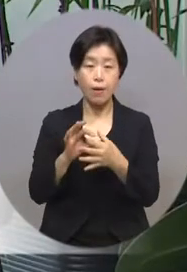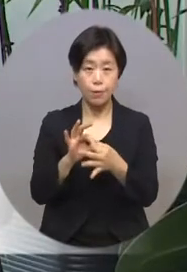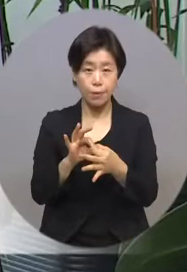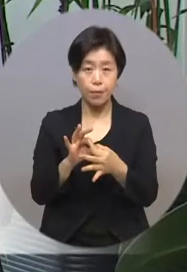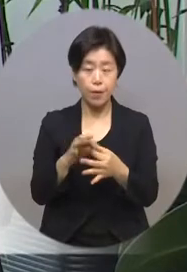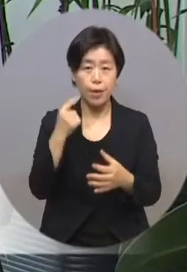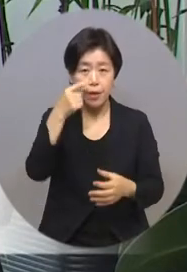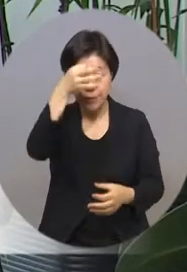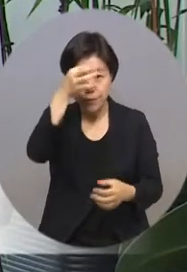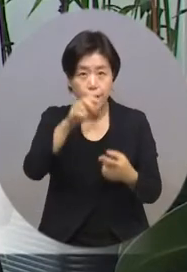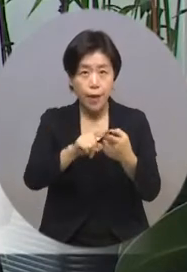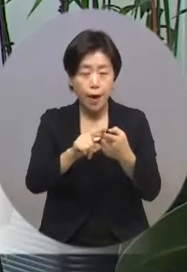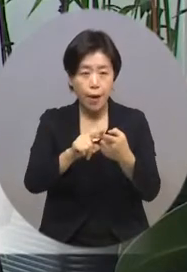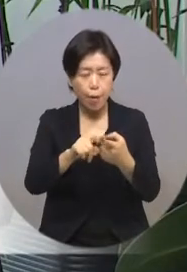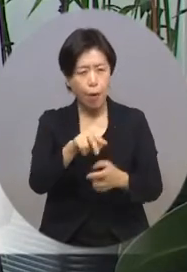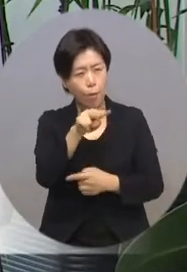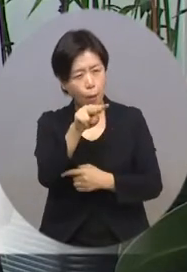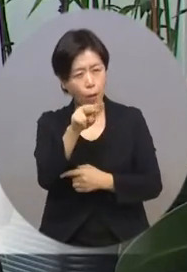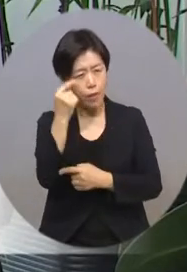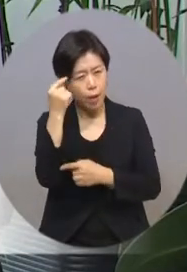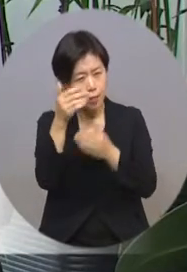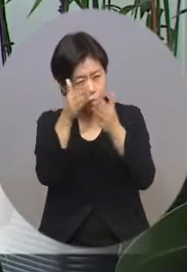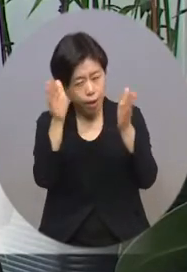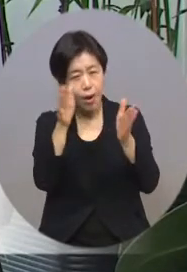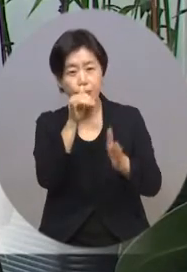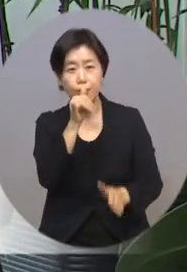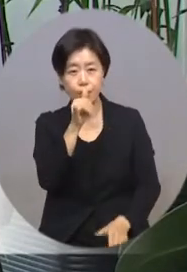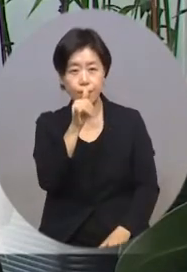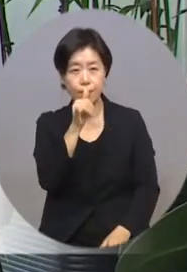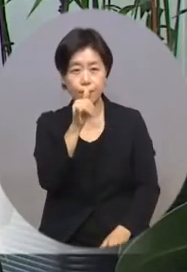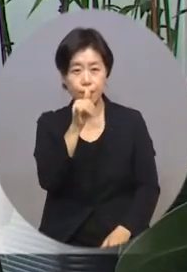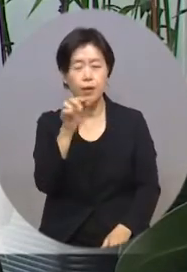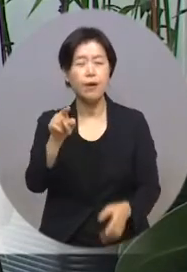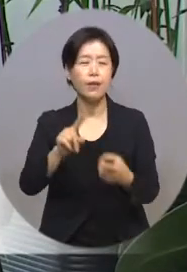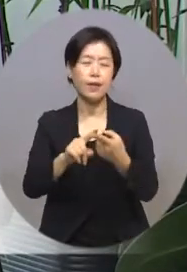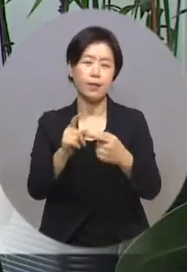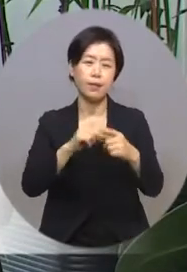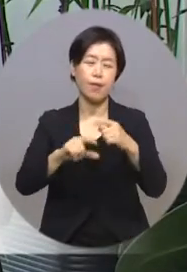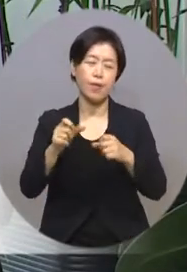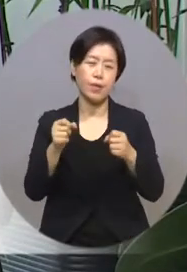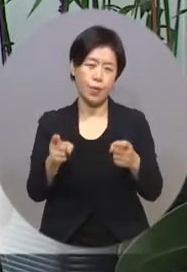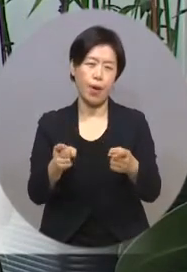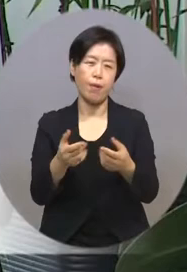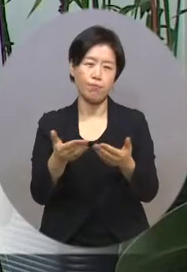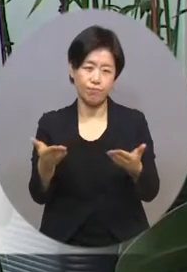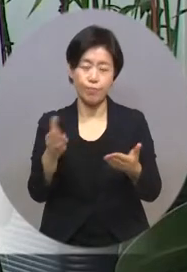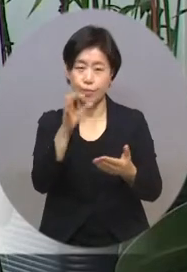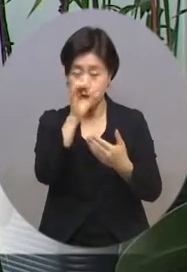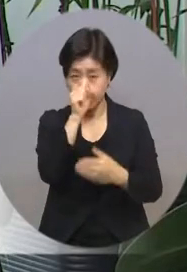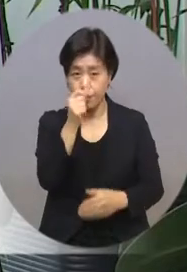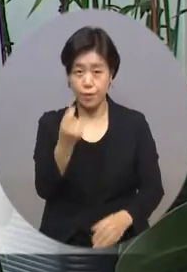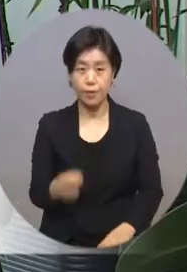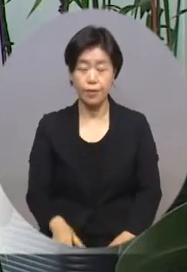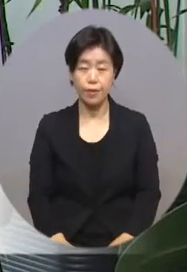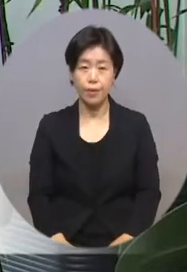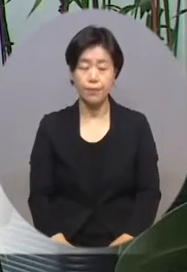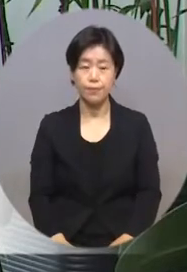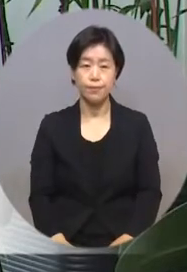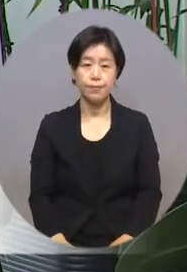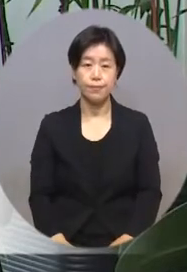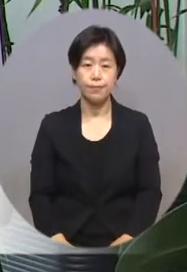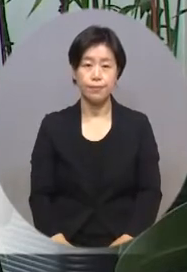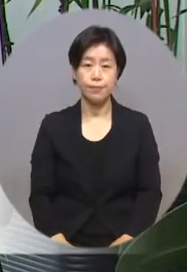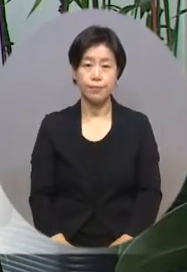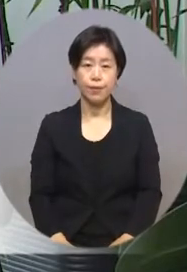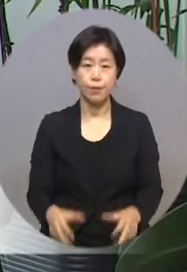예술에 대한 상상의 확장 이런 부분들이 조금 더 확장이 되어서 예술가로서 또 장애 예술이라는